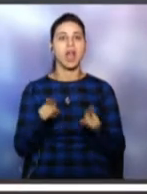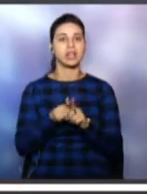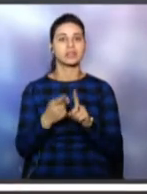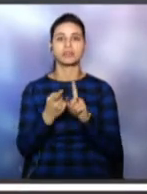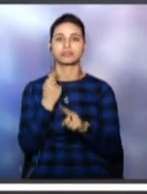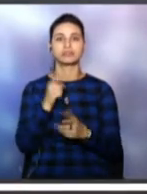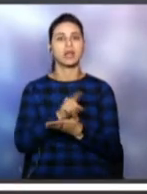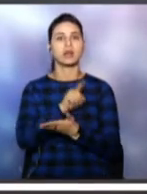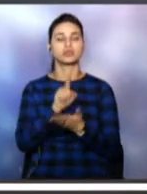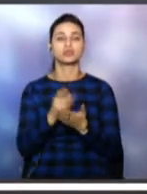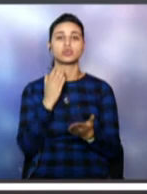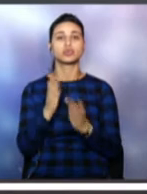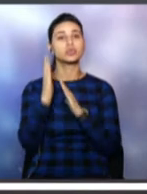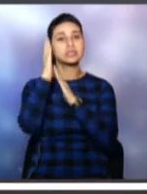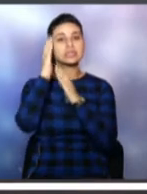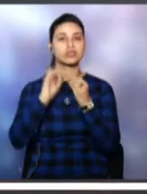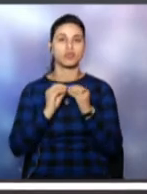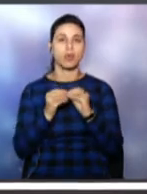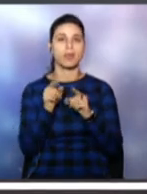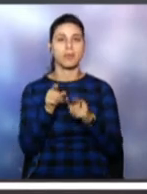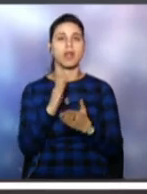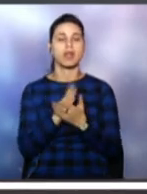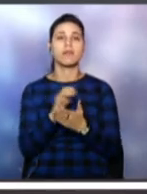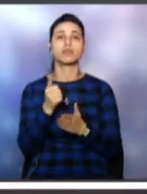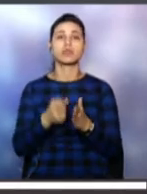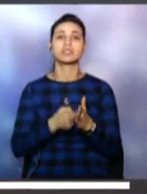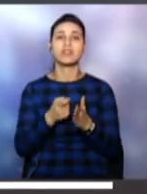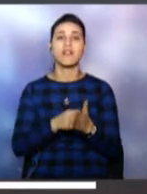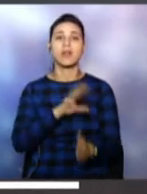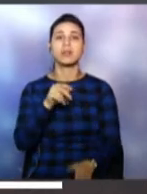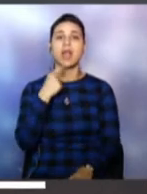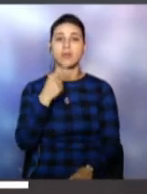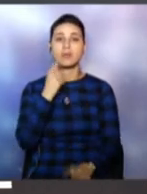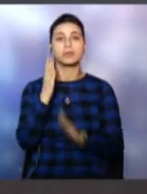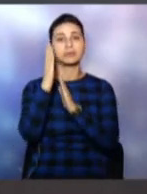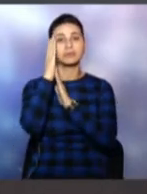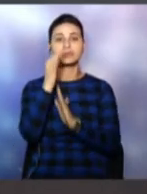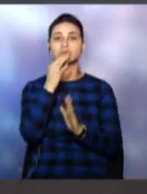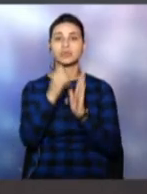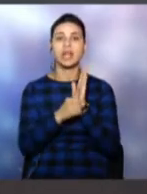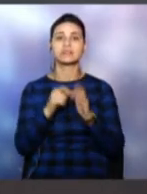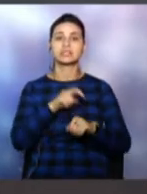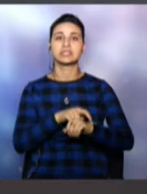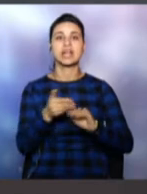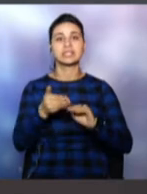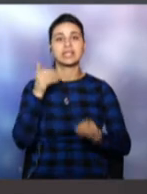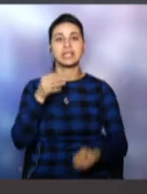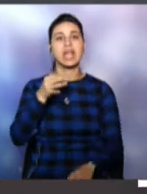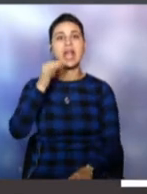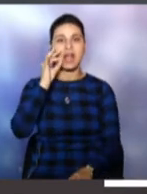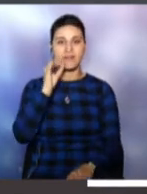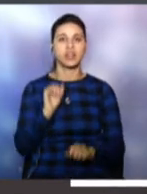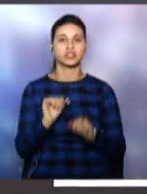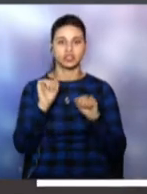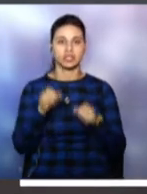ამოიღოთ რაციონიდან, თუ ძილის დარღვევა აღგენიშნებათ. Როგორც კვლევებით დასტურდება, დაძინებამდე 6 საათით ადრე ყავის მიღებამ